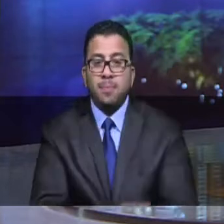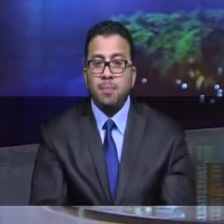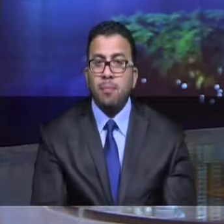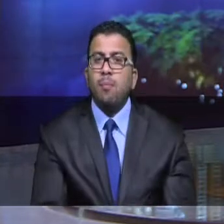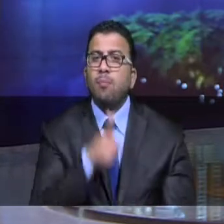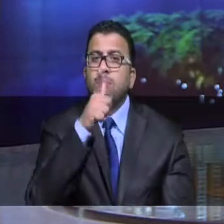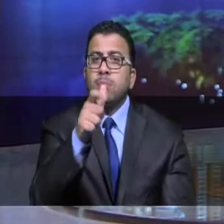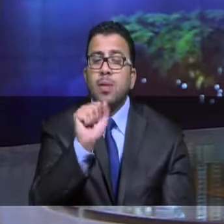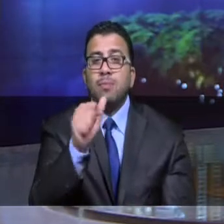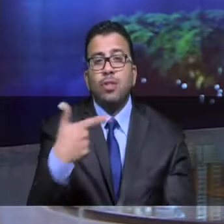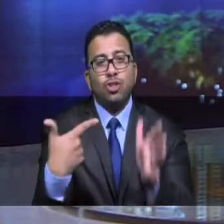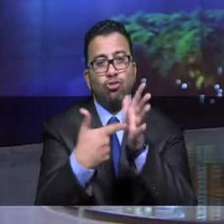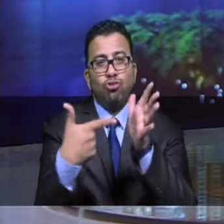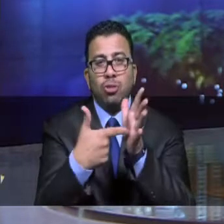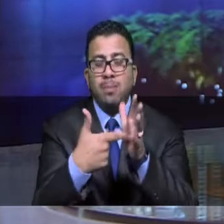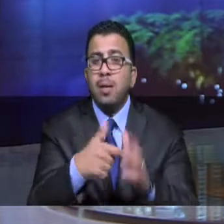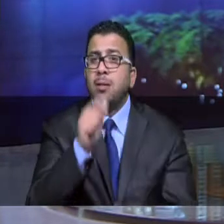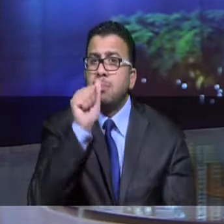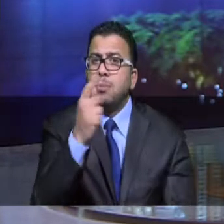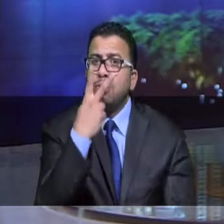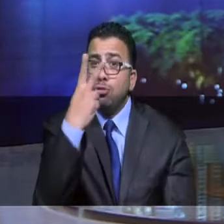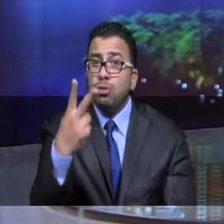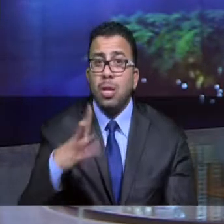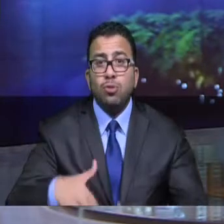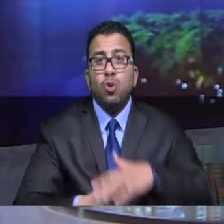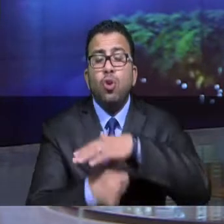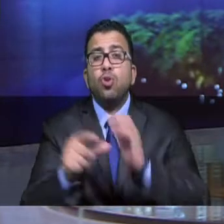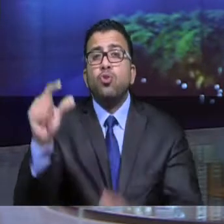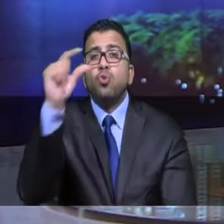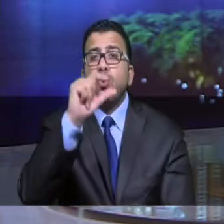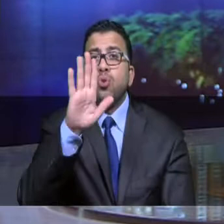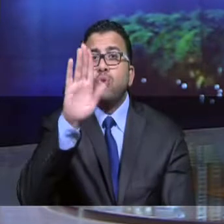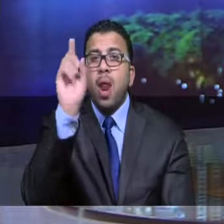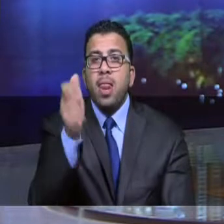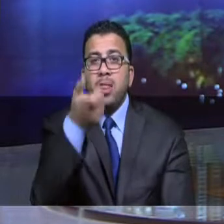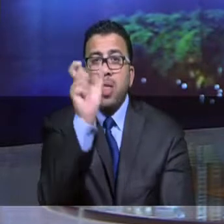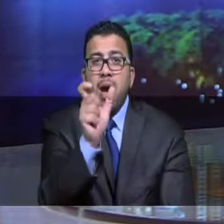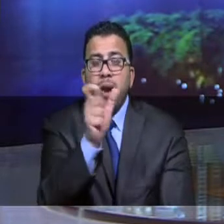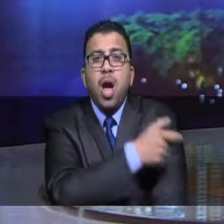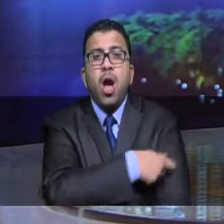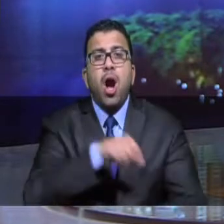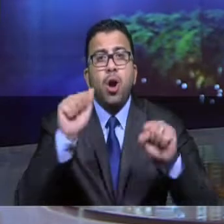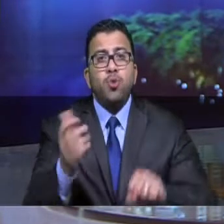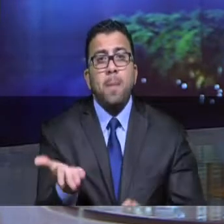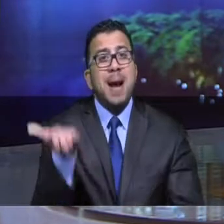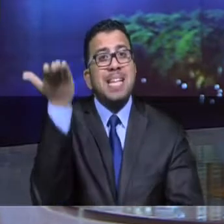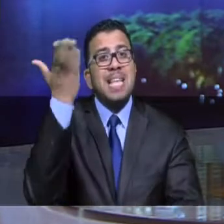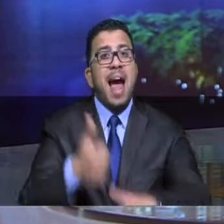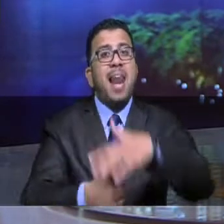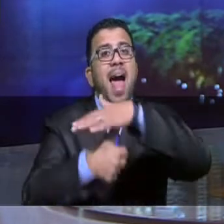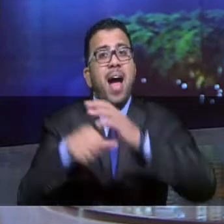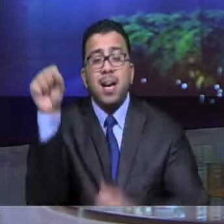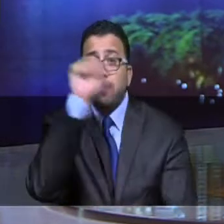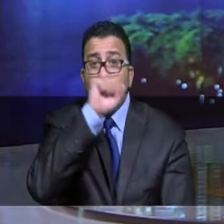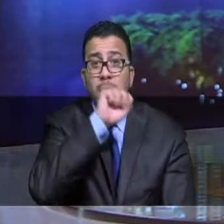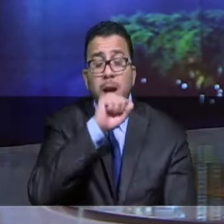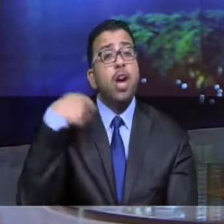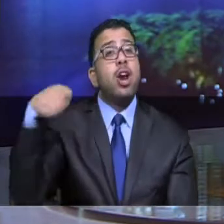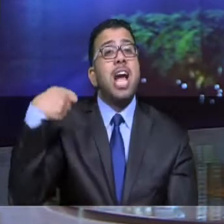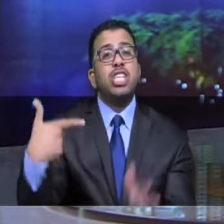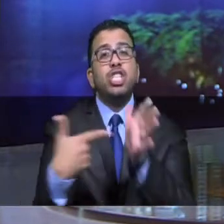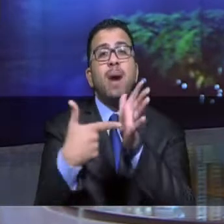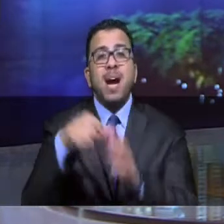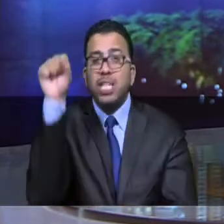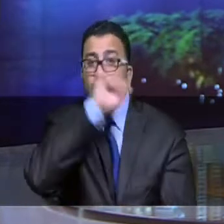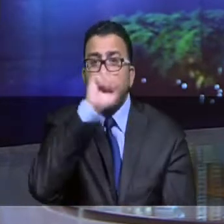وفي قاعة المدينة الجامعية أيضا شهد صاحب السمو الشيخ الدكتور سلطان بن محمد القاسمي عضو المجلس الأعلى حاكم الشارقة